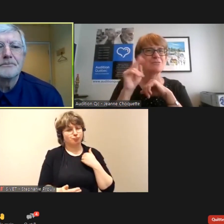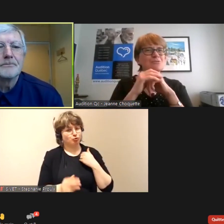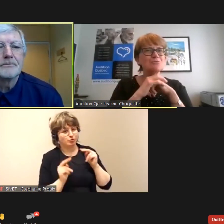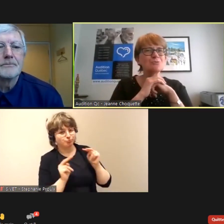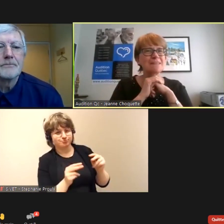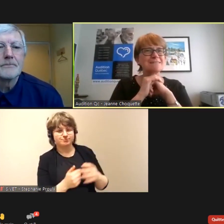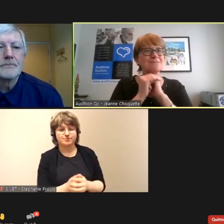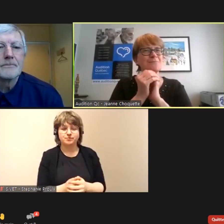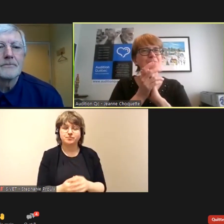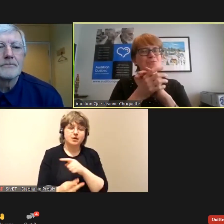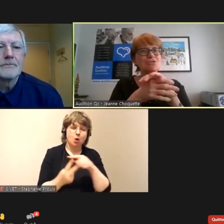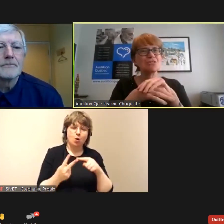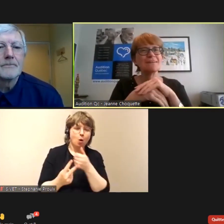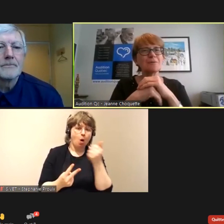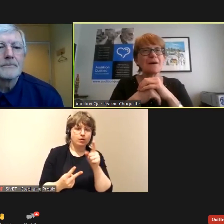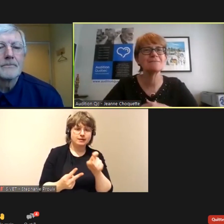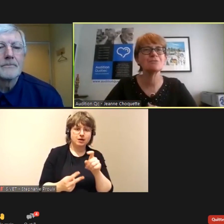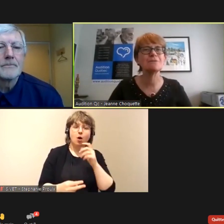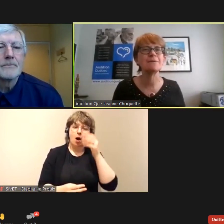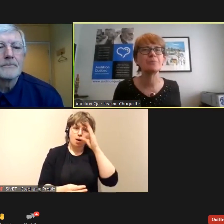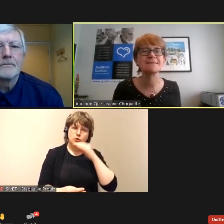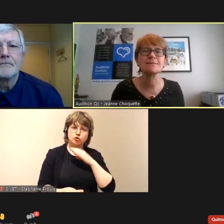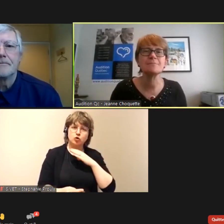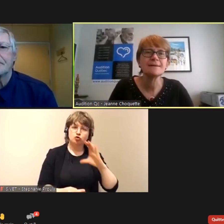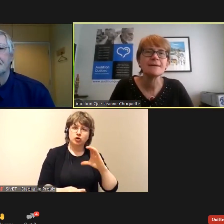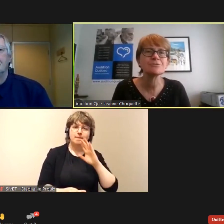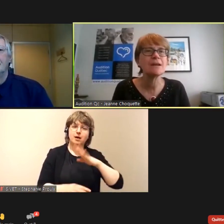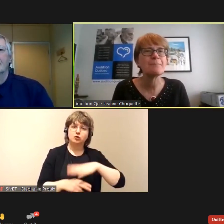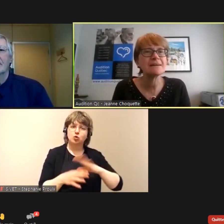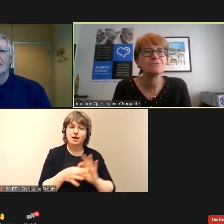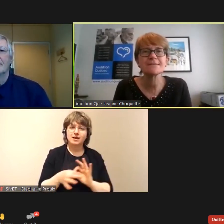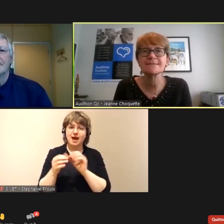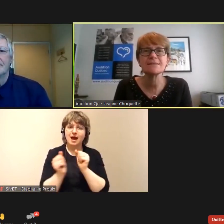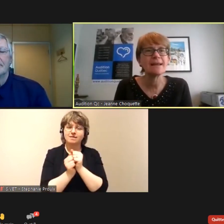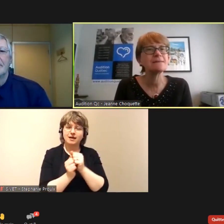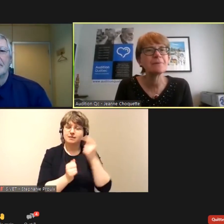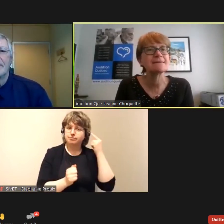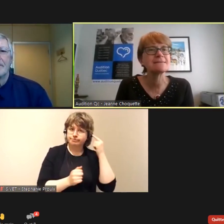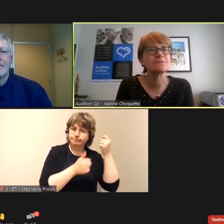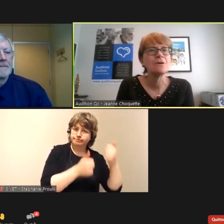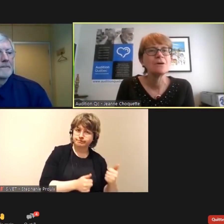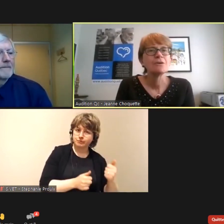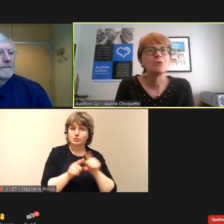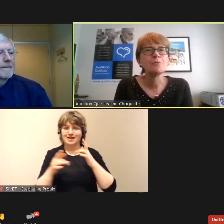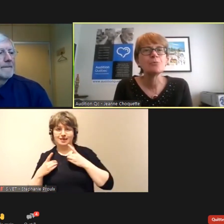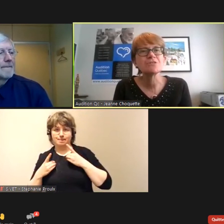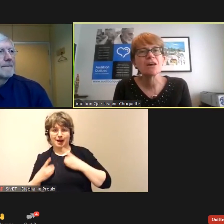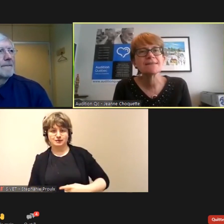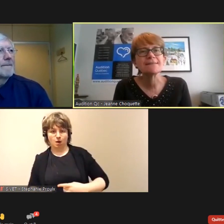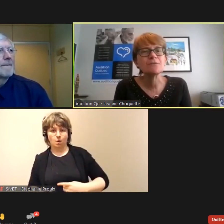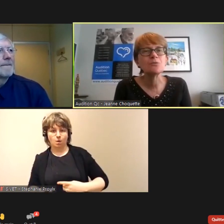D'accord. On a 2 autres questions. Monsieur Choquette a parlé d'un lien possible entre la perte auditive et la dépression.